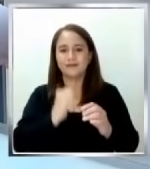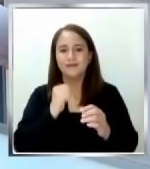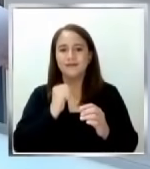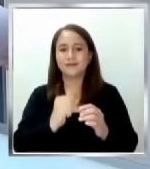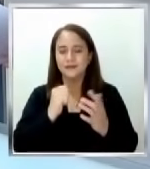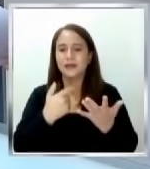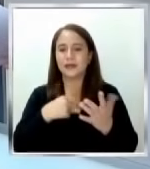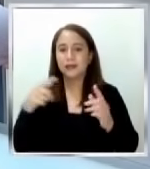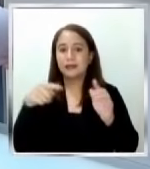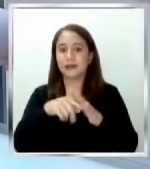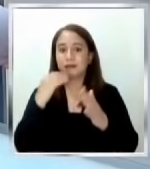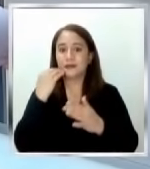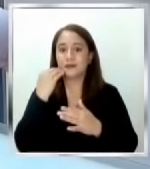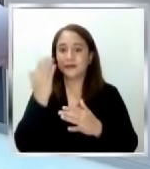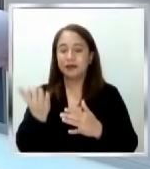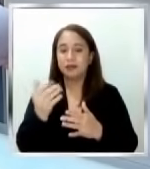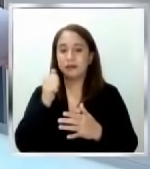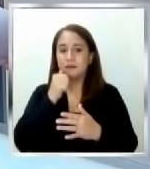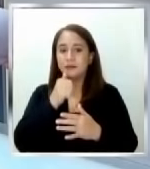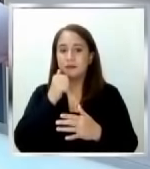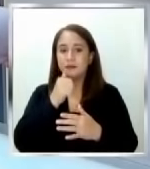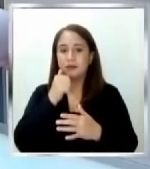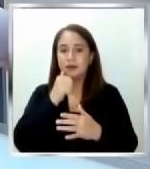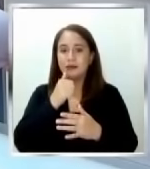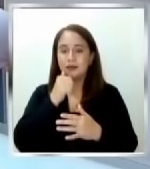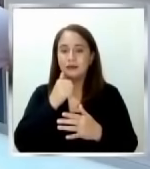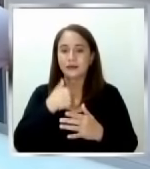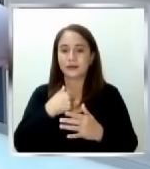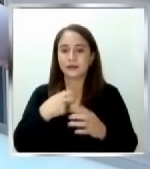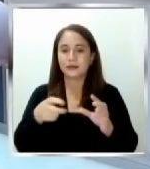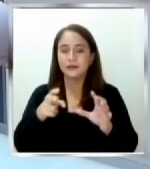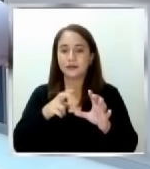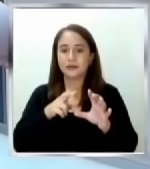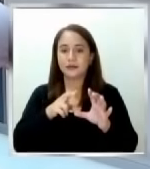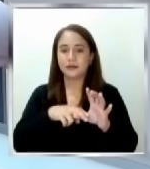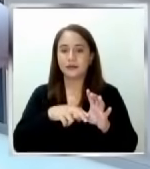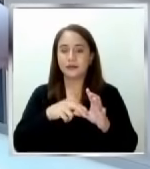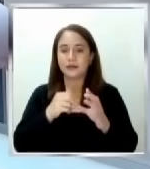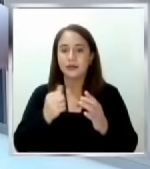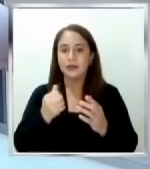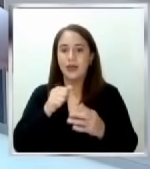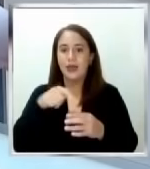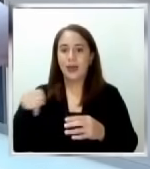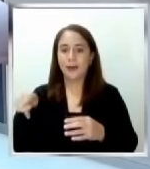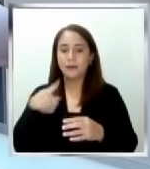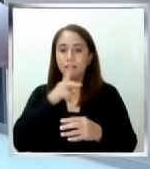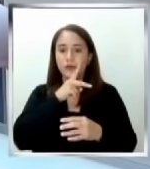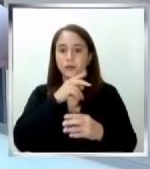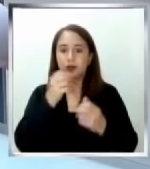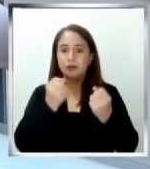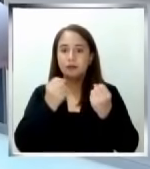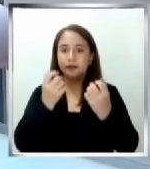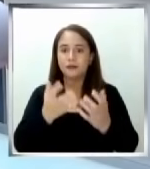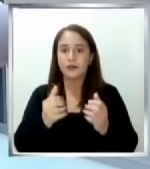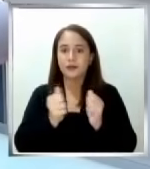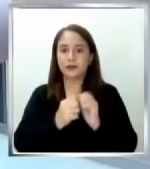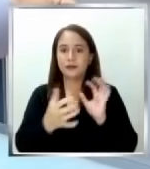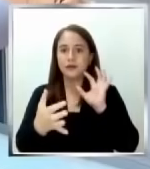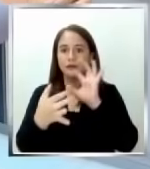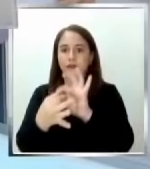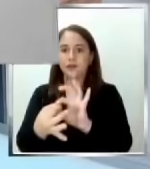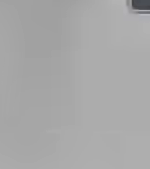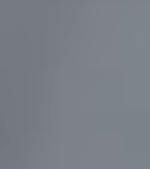ang isang babaeng pasahero ng isang ride-hailing app. Ang suspect, mismong driver at isa pang kasabwat. Nakatutok si Marie